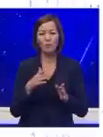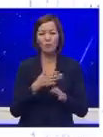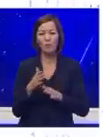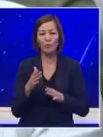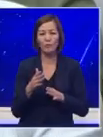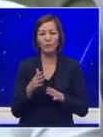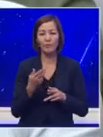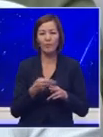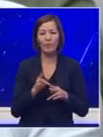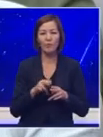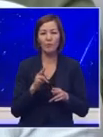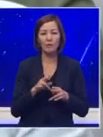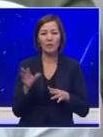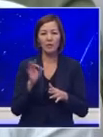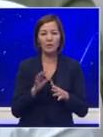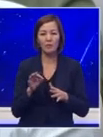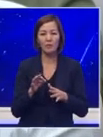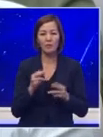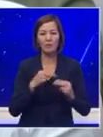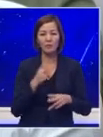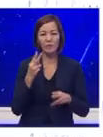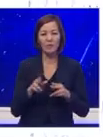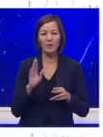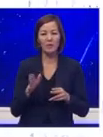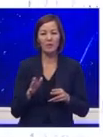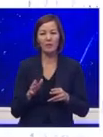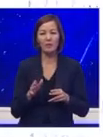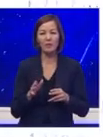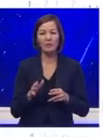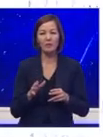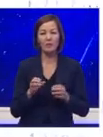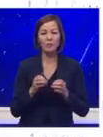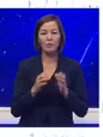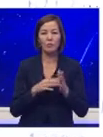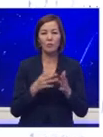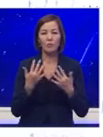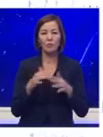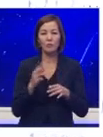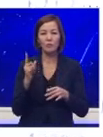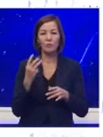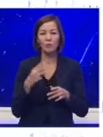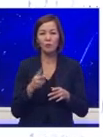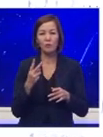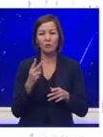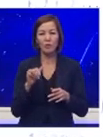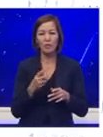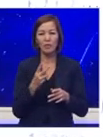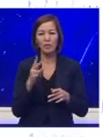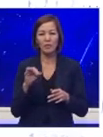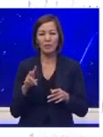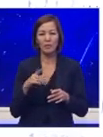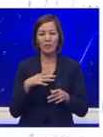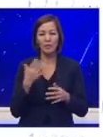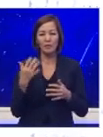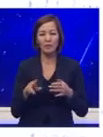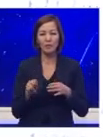бөлініп, осы қазан айында жұмыс аяқталады. Сонымен қатар 19 ауылдың 133 2 километр жеріне